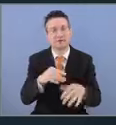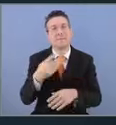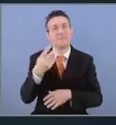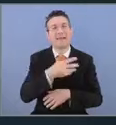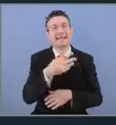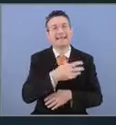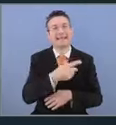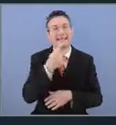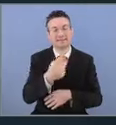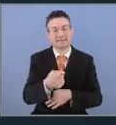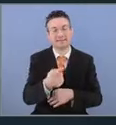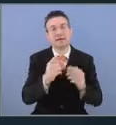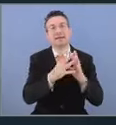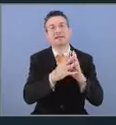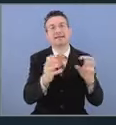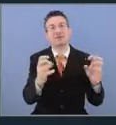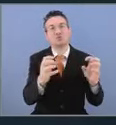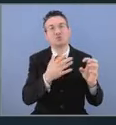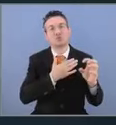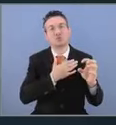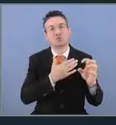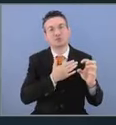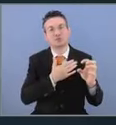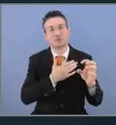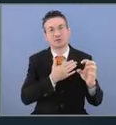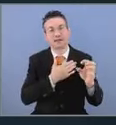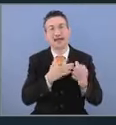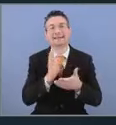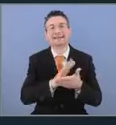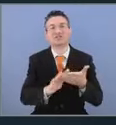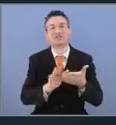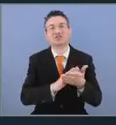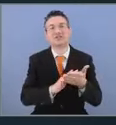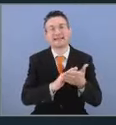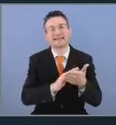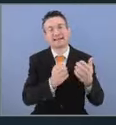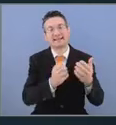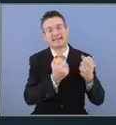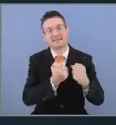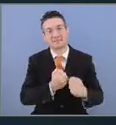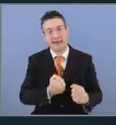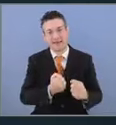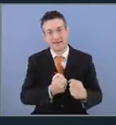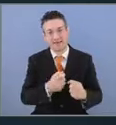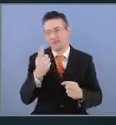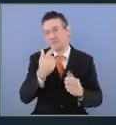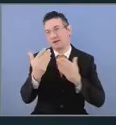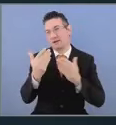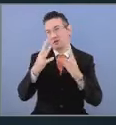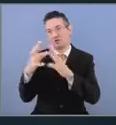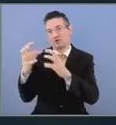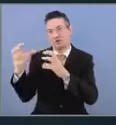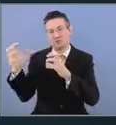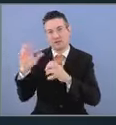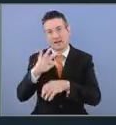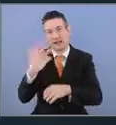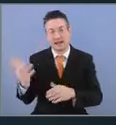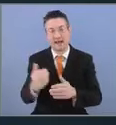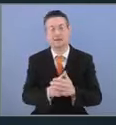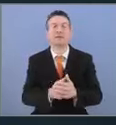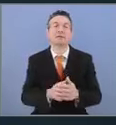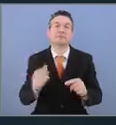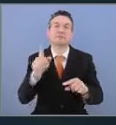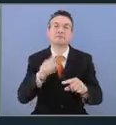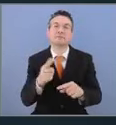industria rimane la meno digitalizzata di tutte le principali industrie. In più si aggiunge, diciamo, questa tradizionale,